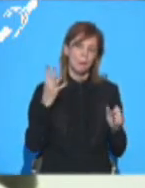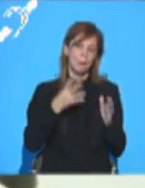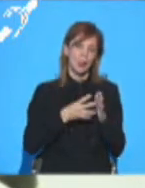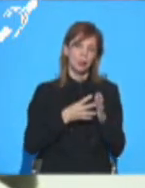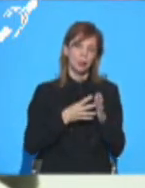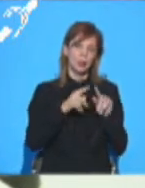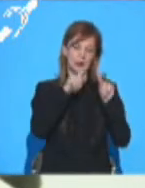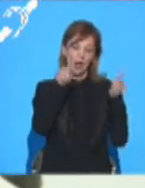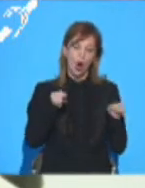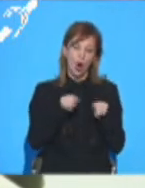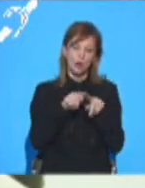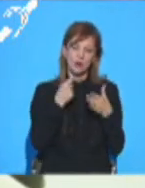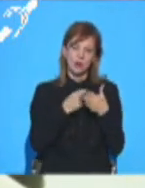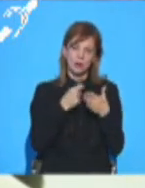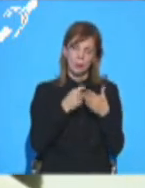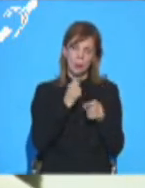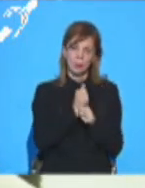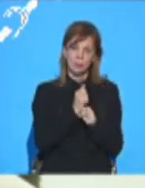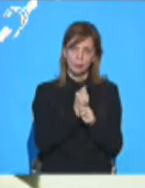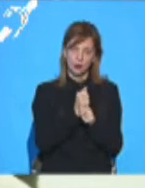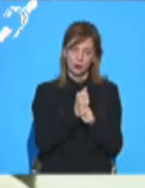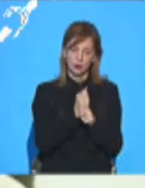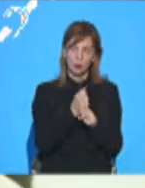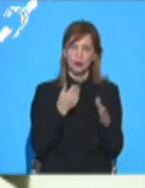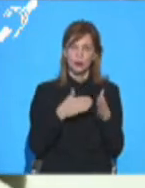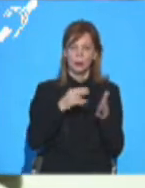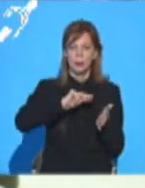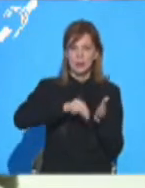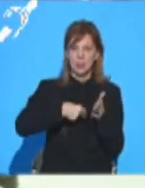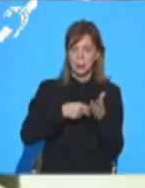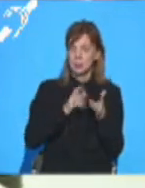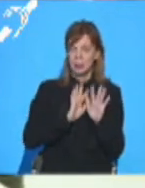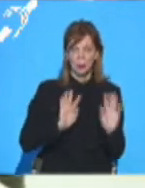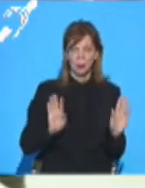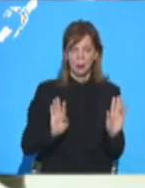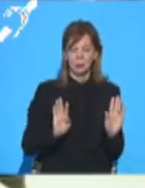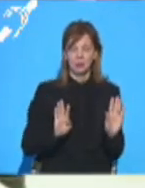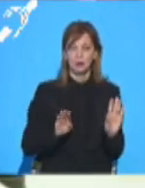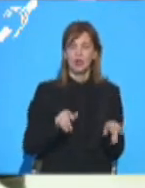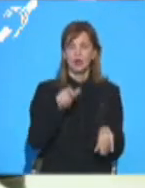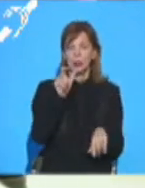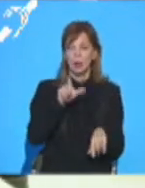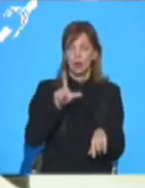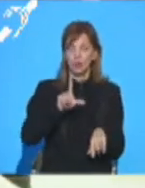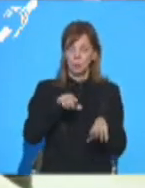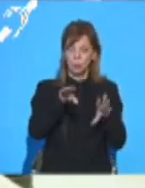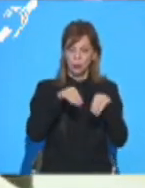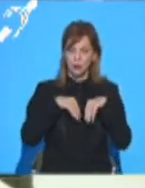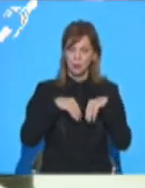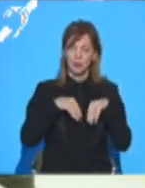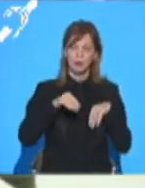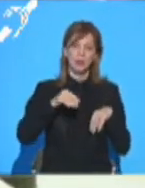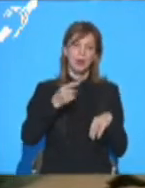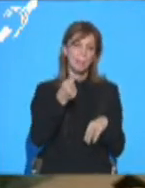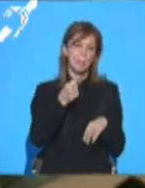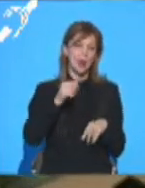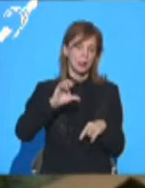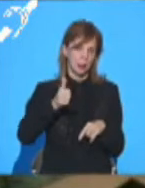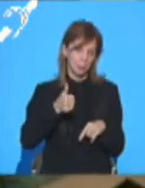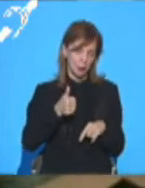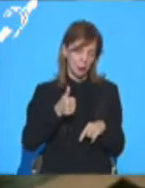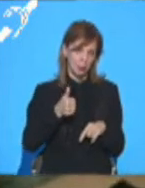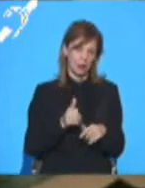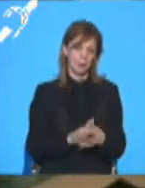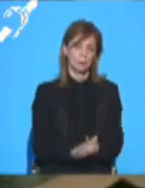ordine de plată făcute, urmează decât să le semnăm și să dăm drumul să intre în conturile fermierilor. Deci mâine, cel târziu vineri, 4.000